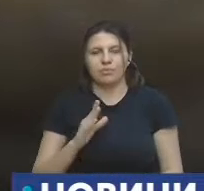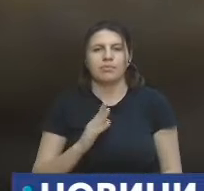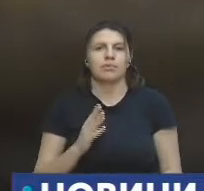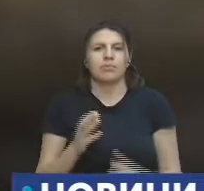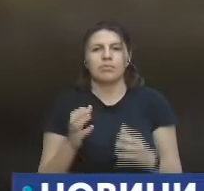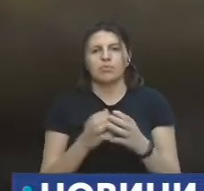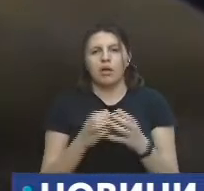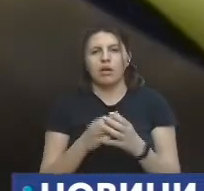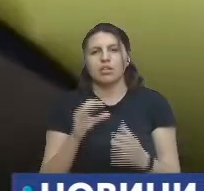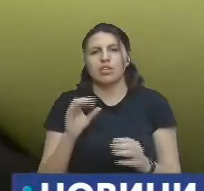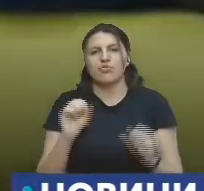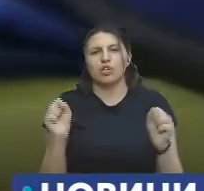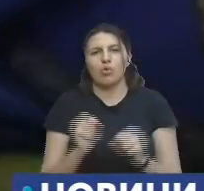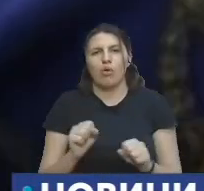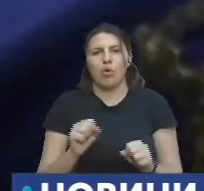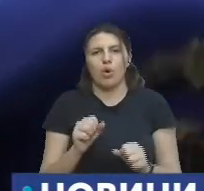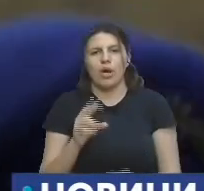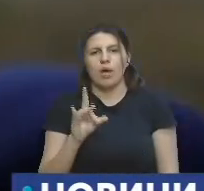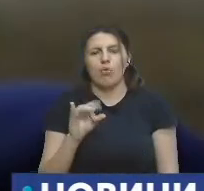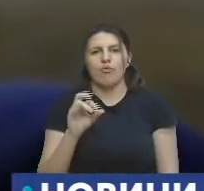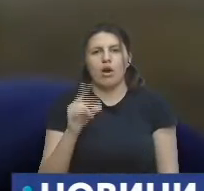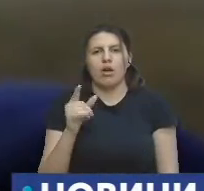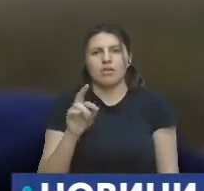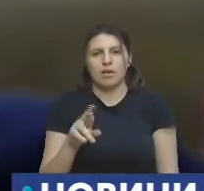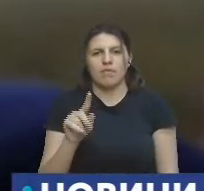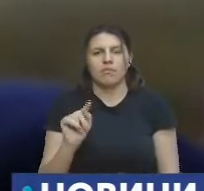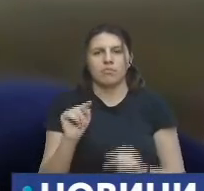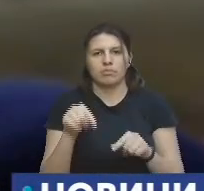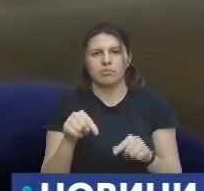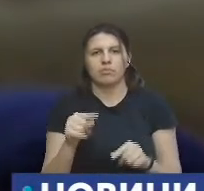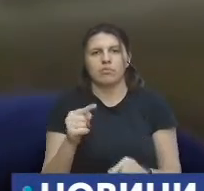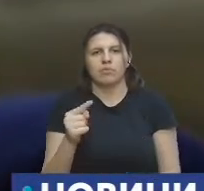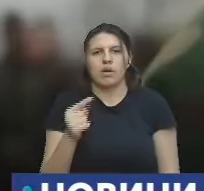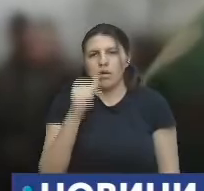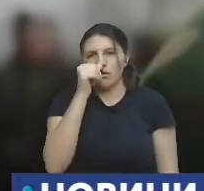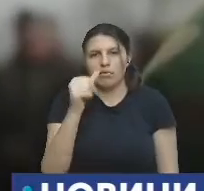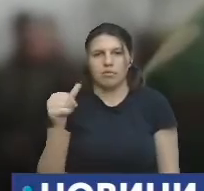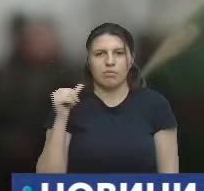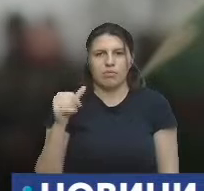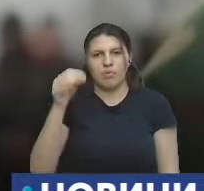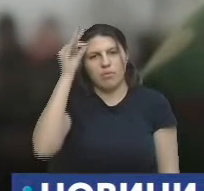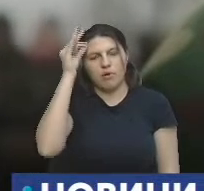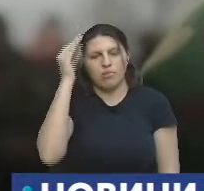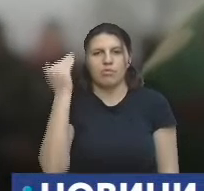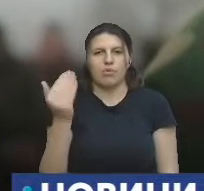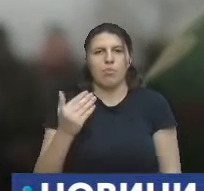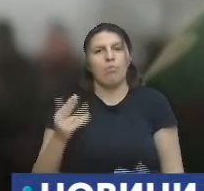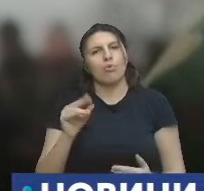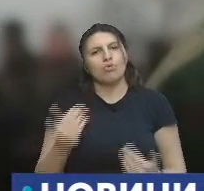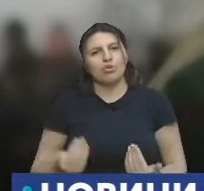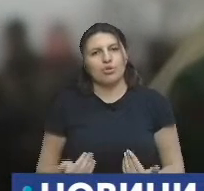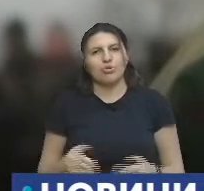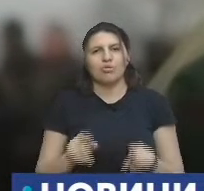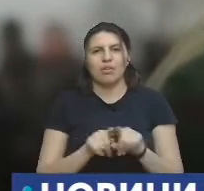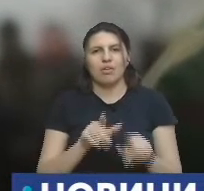швидкого реагування Національної гвардії. Прийшов туди рік тому, пригадує його побратим з позивним тренер. По життю він був